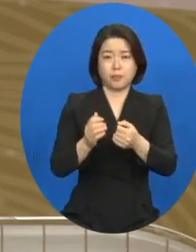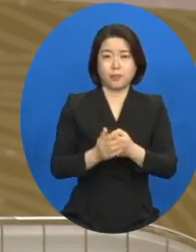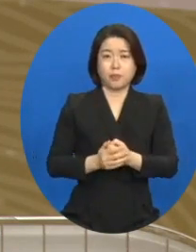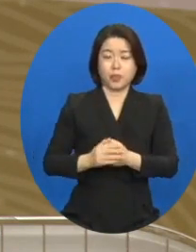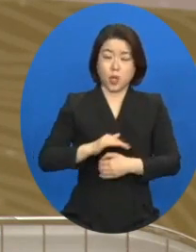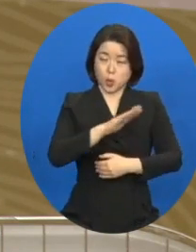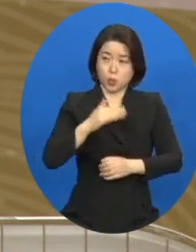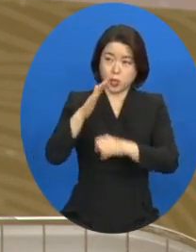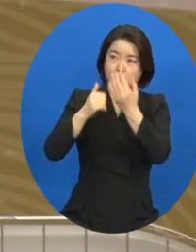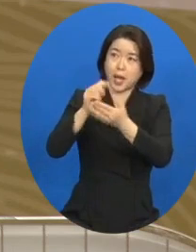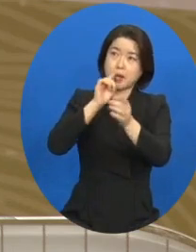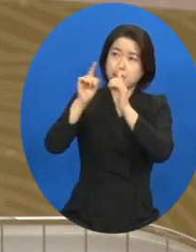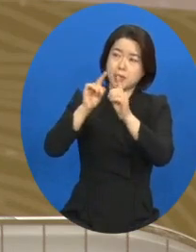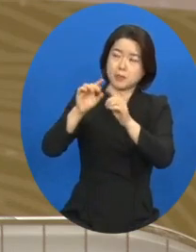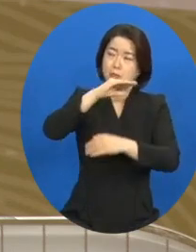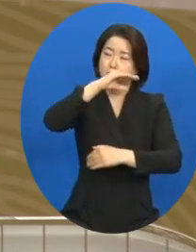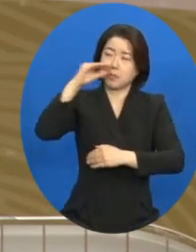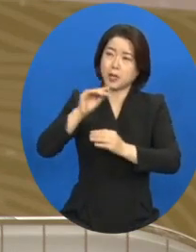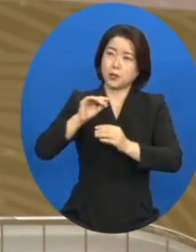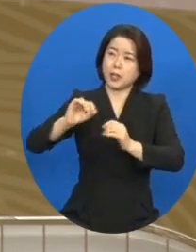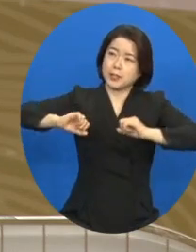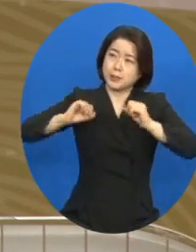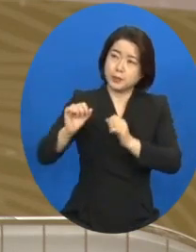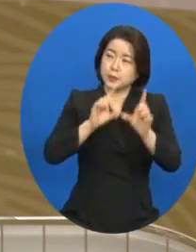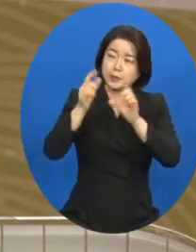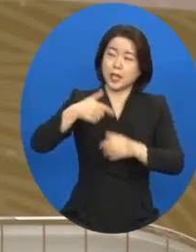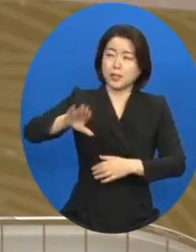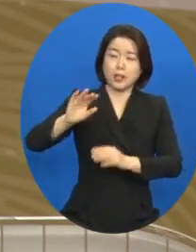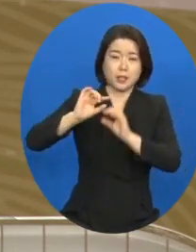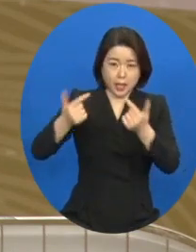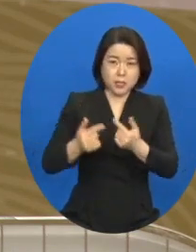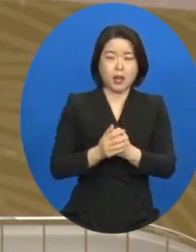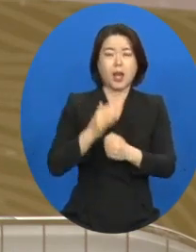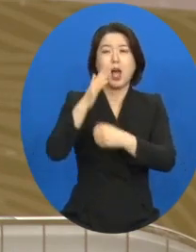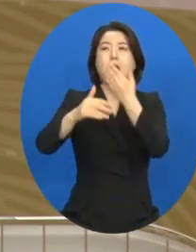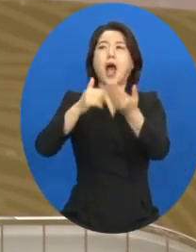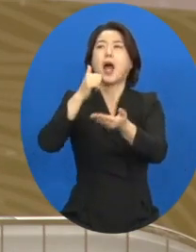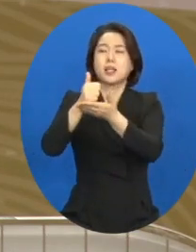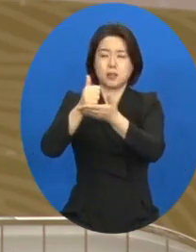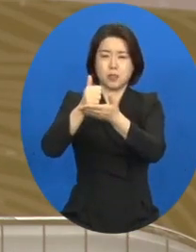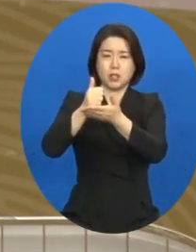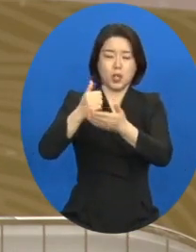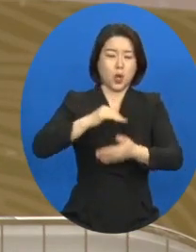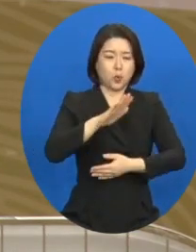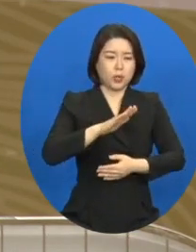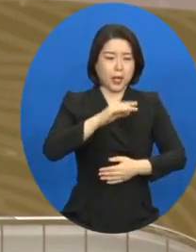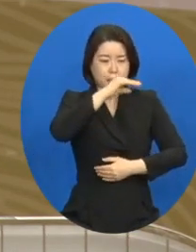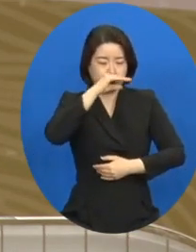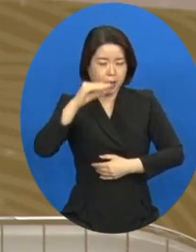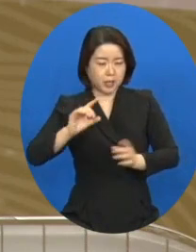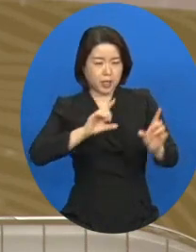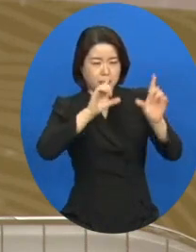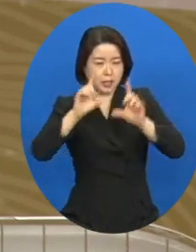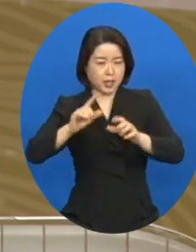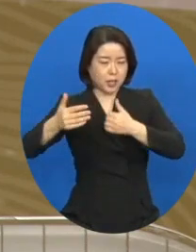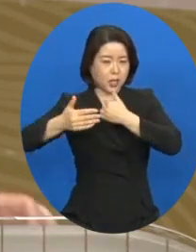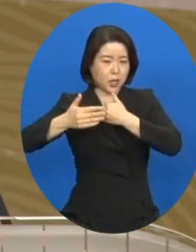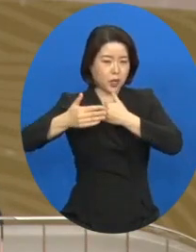우리가 하나님 말씀대로 바로 사는 게 아니고 하나님이 하나님의 말씀대로 바로 살도록 해주시는 하나님이세요.